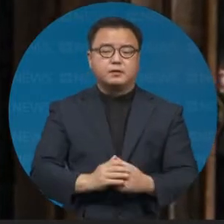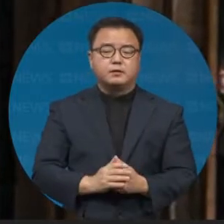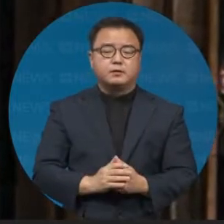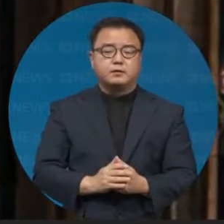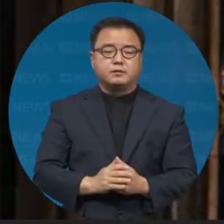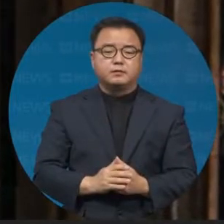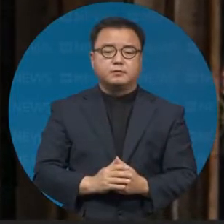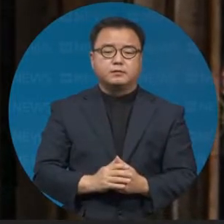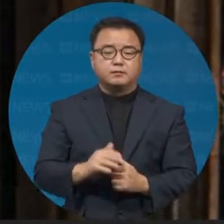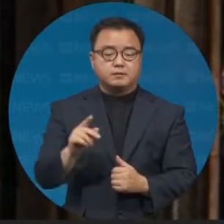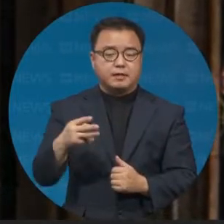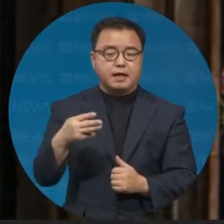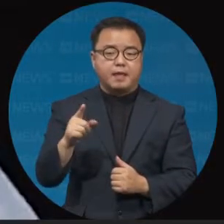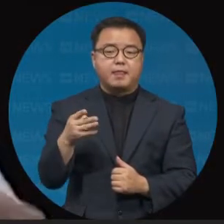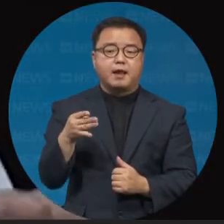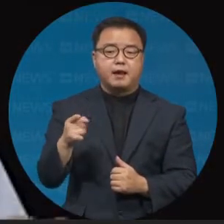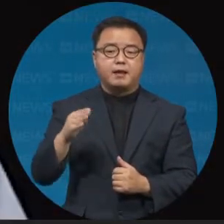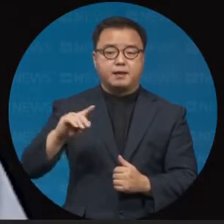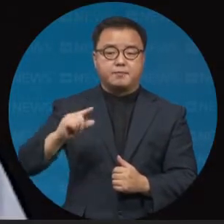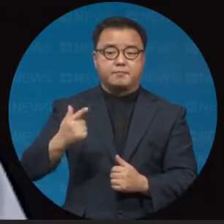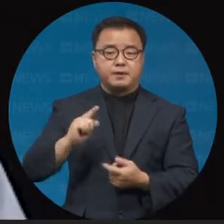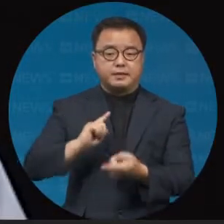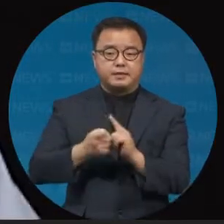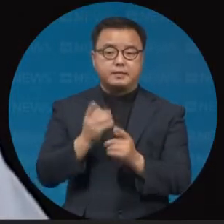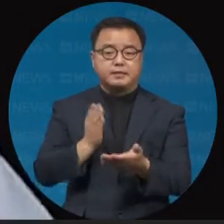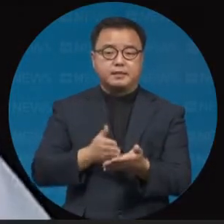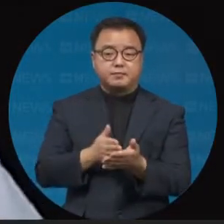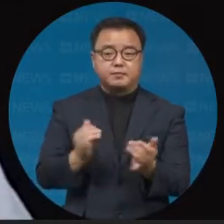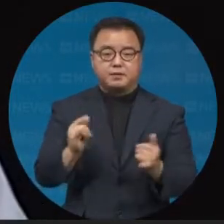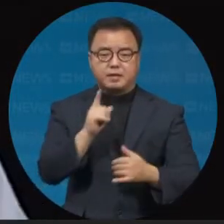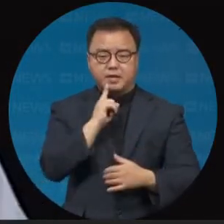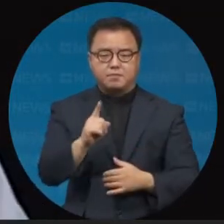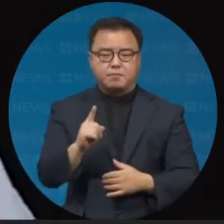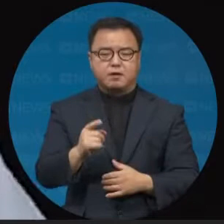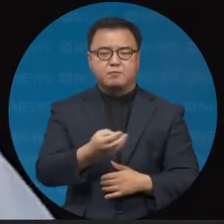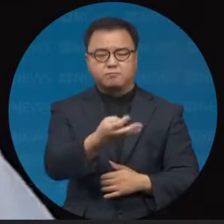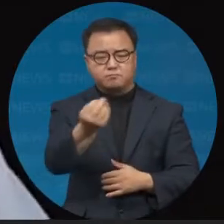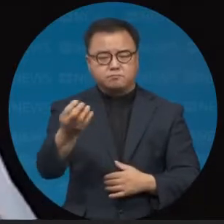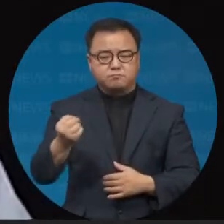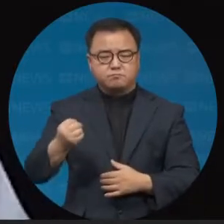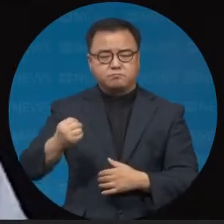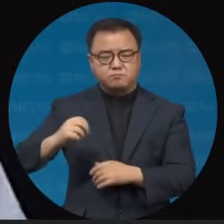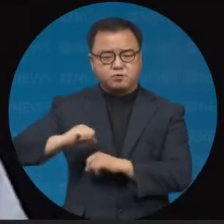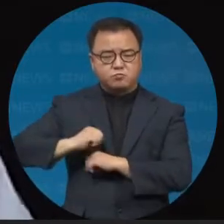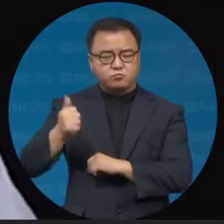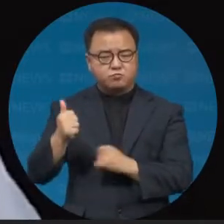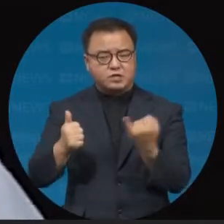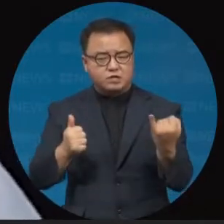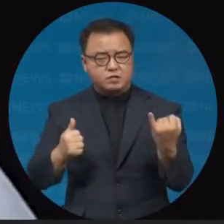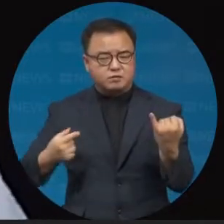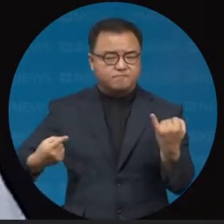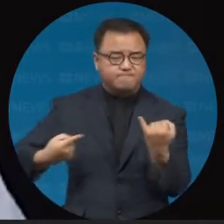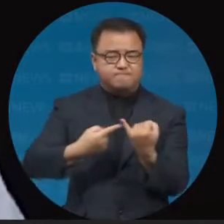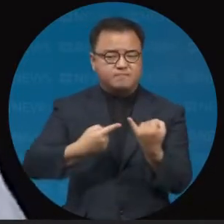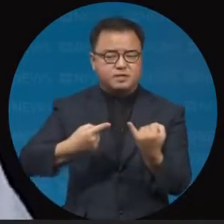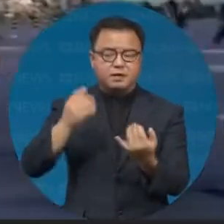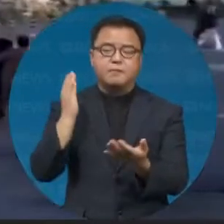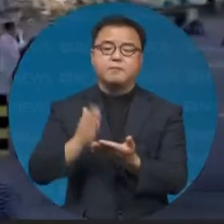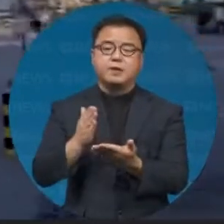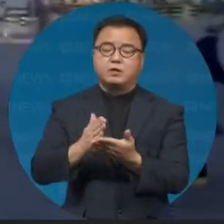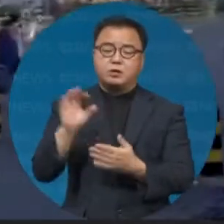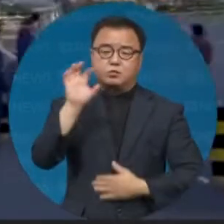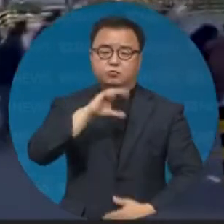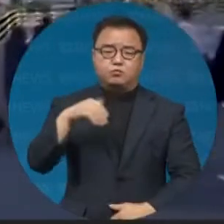자비훌라 무자이드 탈레반 대변인은 탈레반 일부 전사들이 여성을 해치지 않도록 아직 훈련받지 않았다며